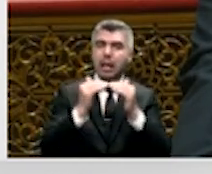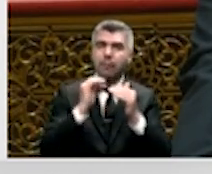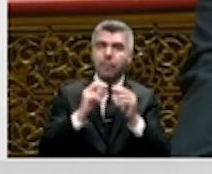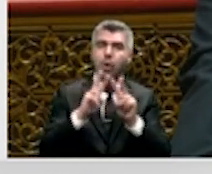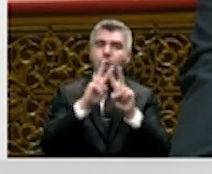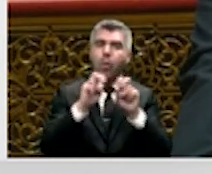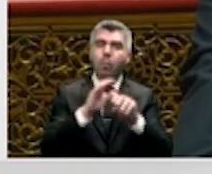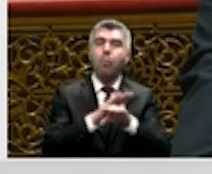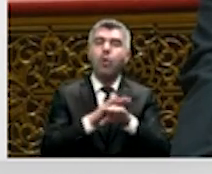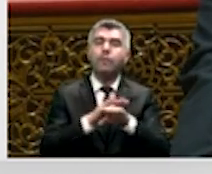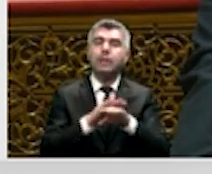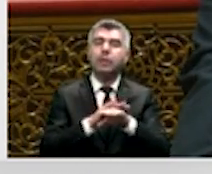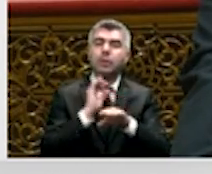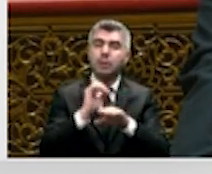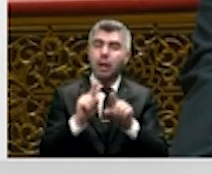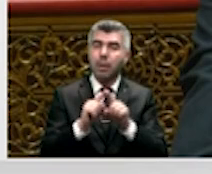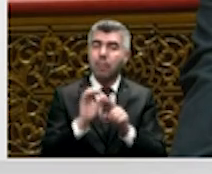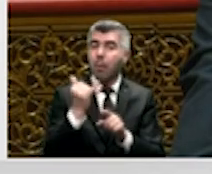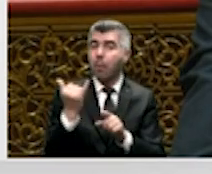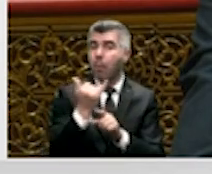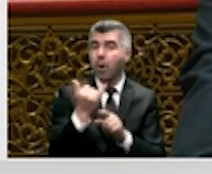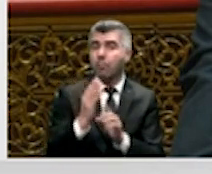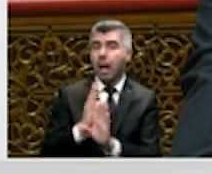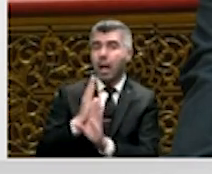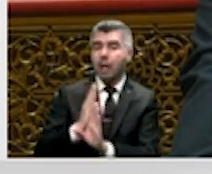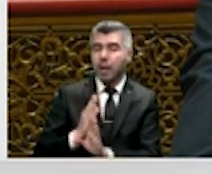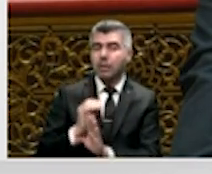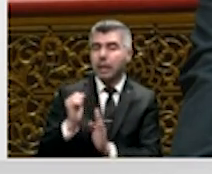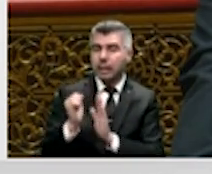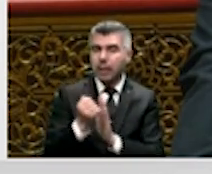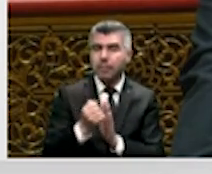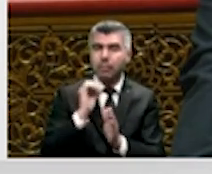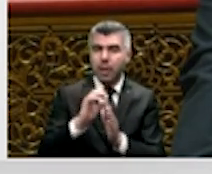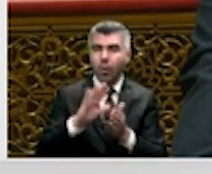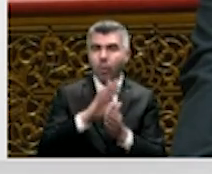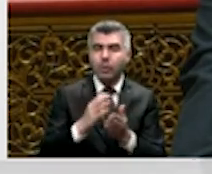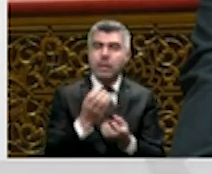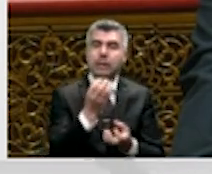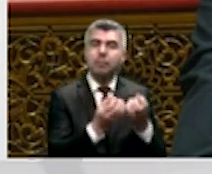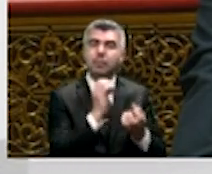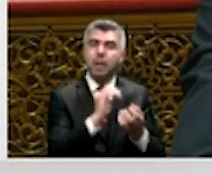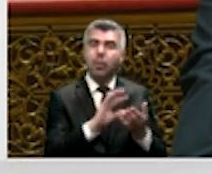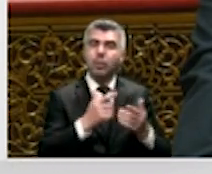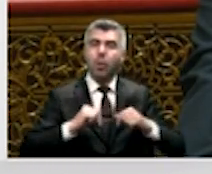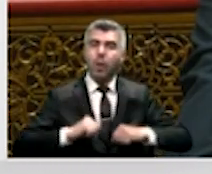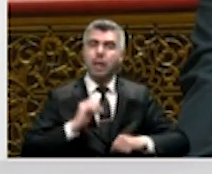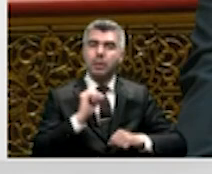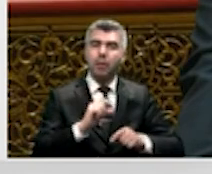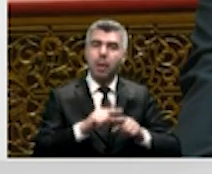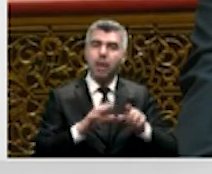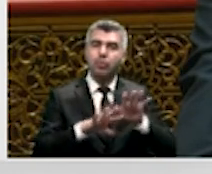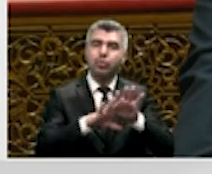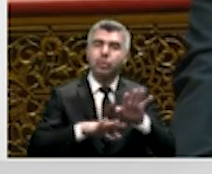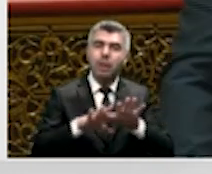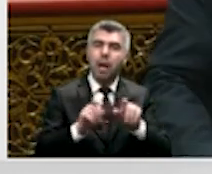مفتشة الشغل لضمان حقوق المستخدمين المكلفين بالحراسة والنظافة والطبخ ضمن استراتيجية الوزارة للرقي بالأوضاع الاجتماعية